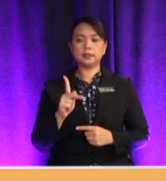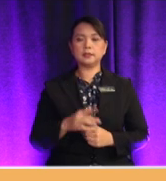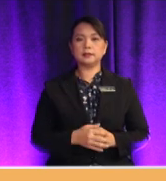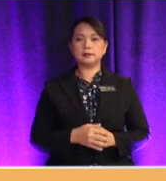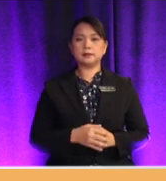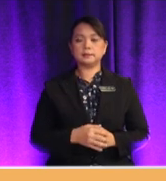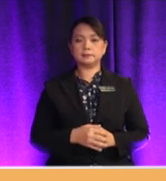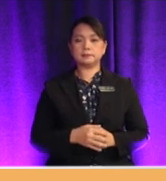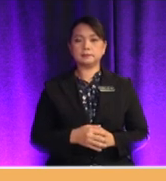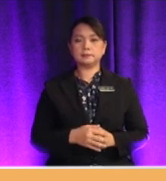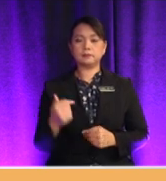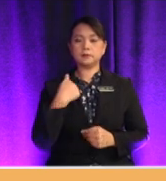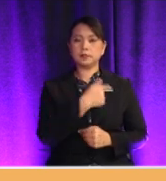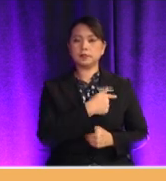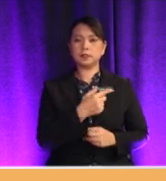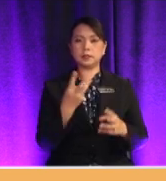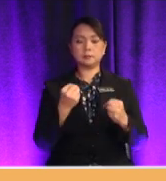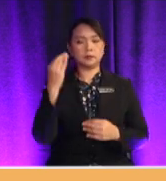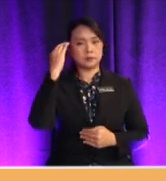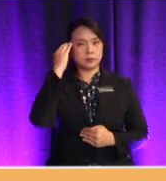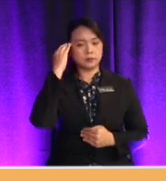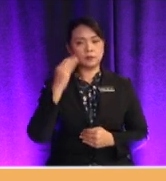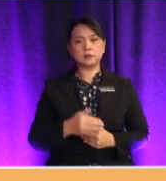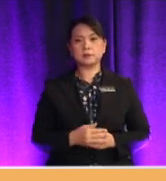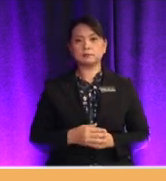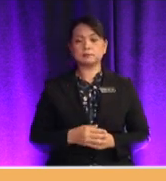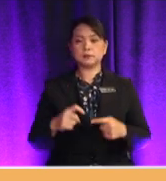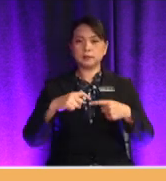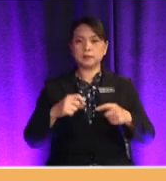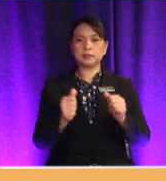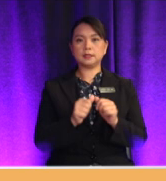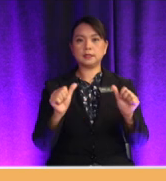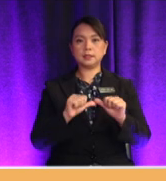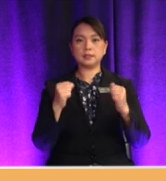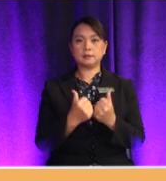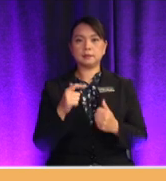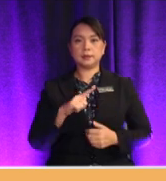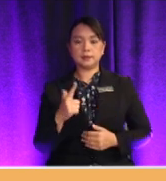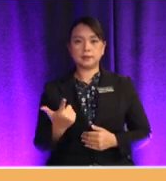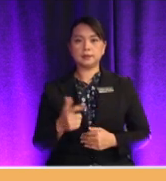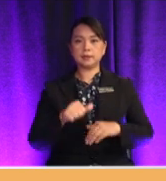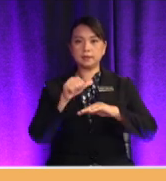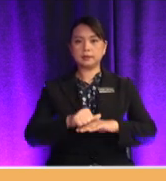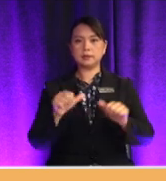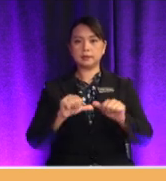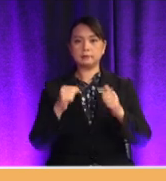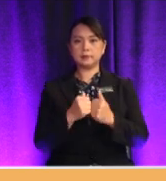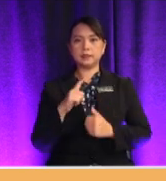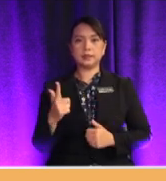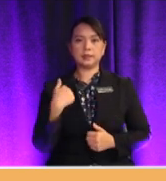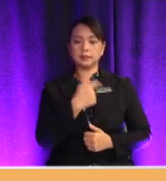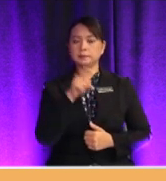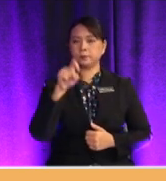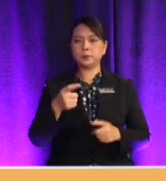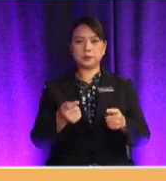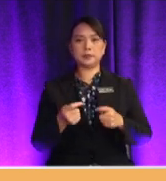apabila kita nak mengetahui berkaitan dengan kaum-kaum lain, adat dan budaya kaum lain, kita perlu terima. Ya.